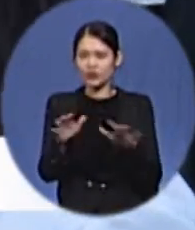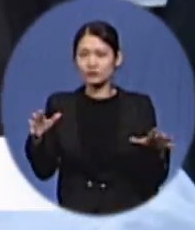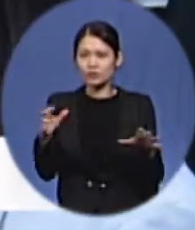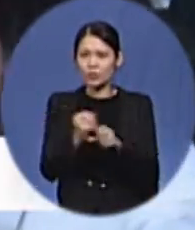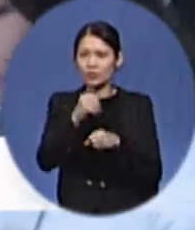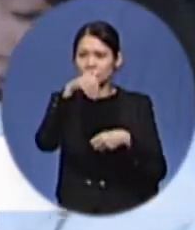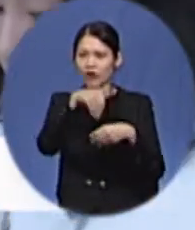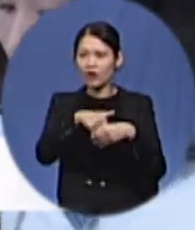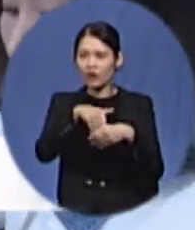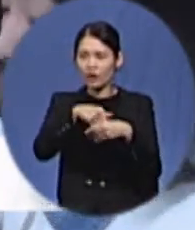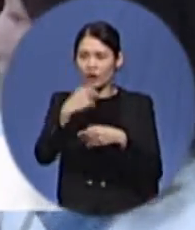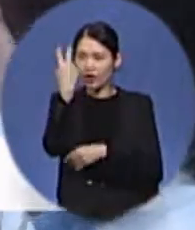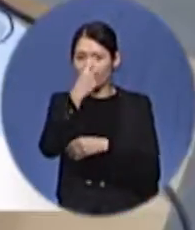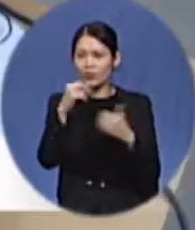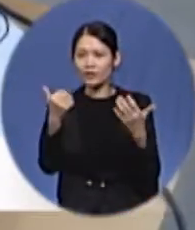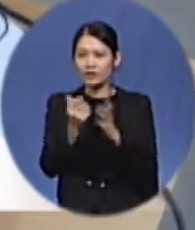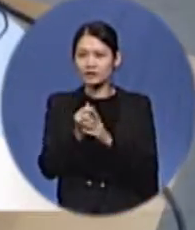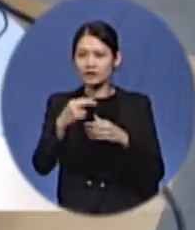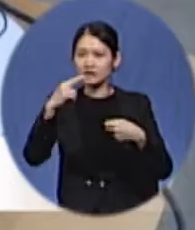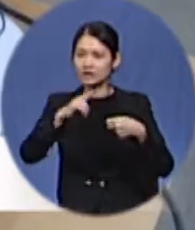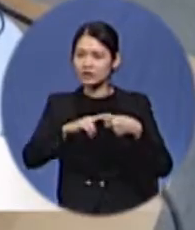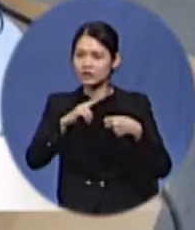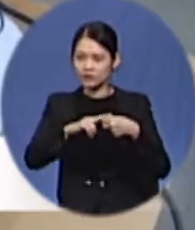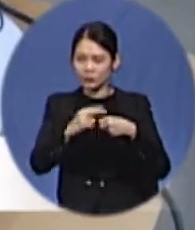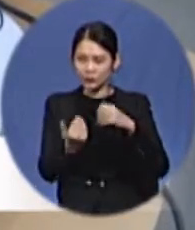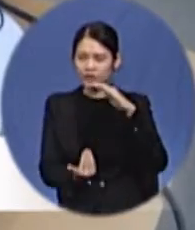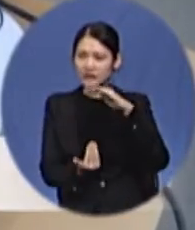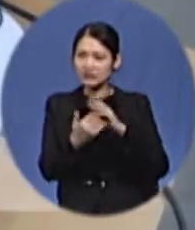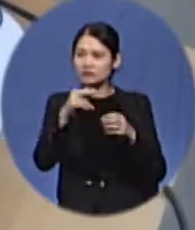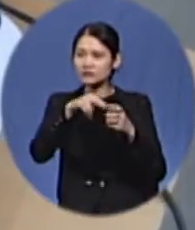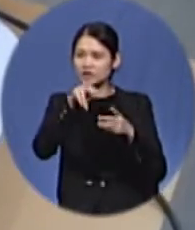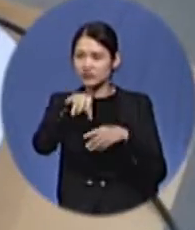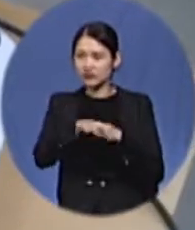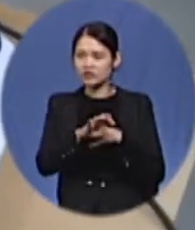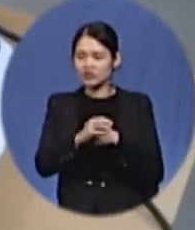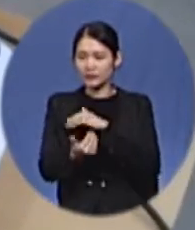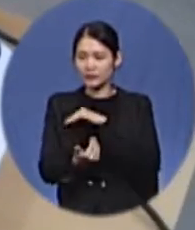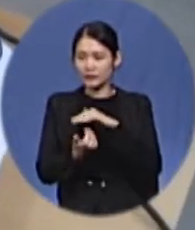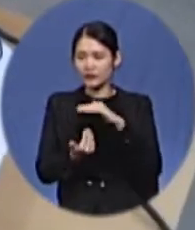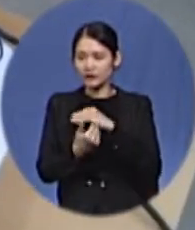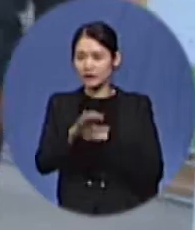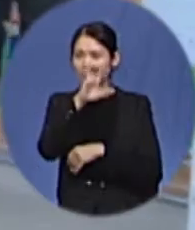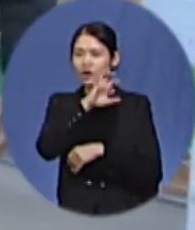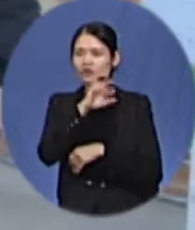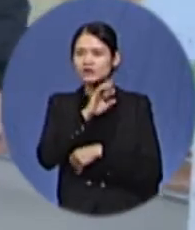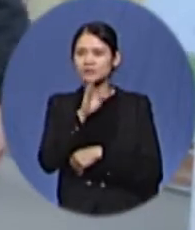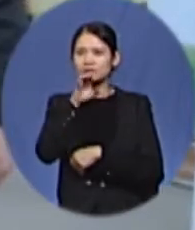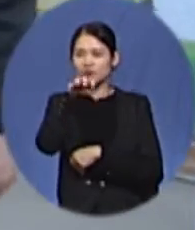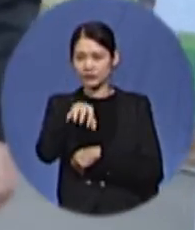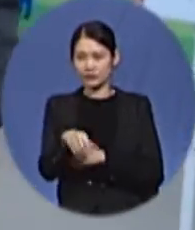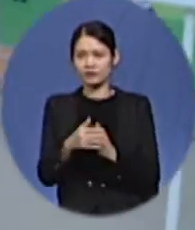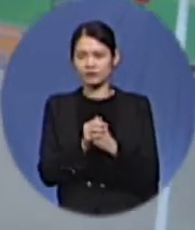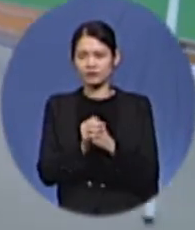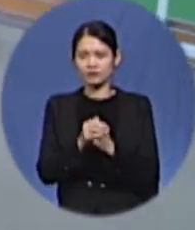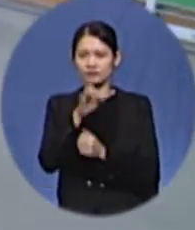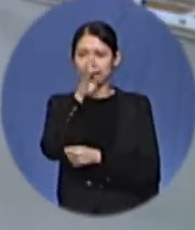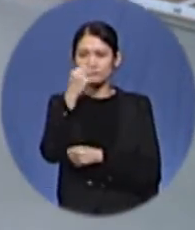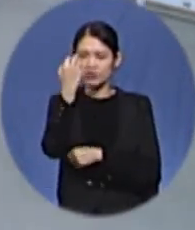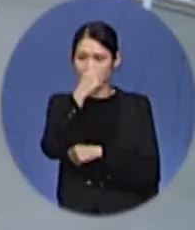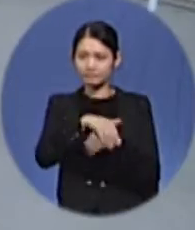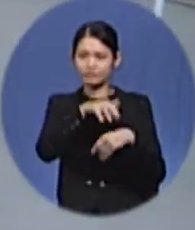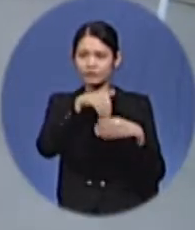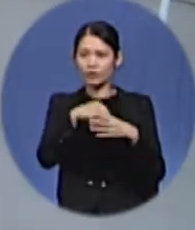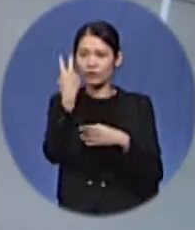여의도 이룸센터에서 진행한 모의 사전투표 체험 현장. 이날 중앙선관위는